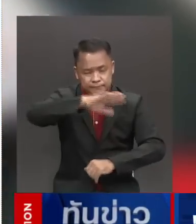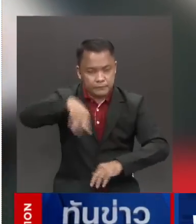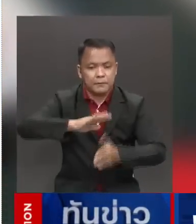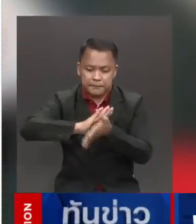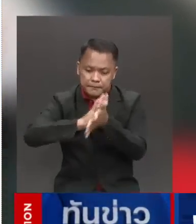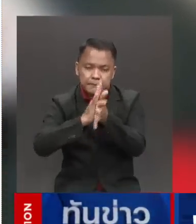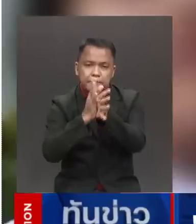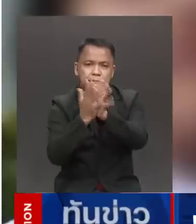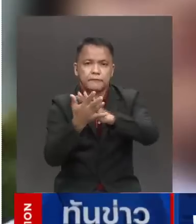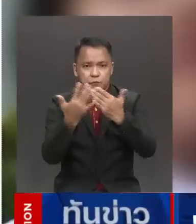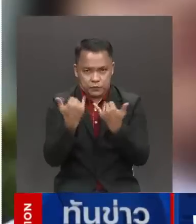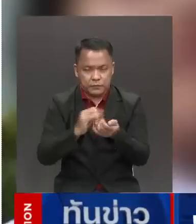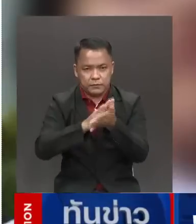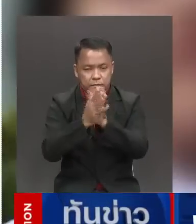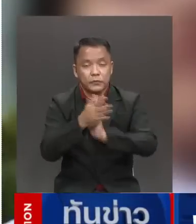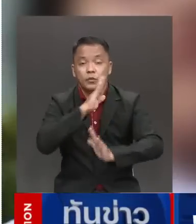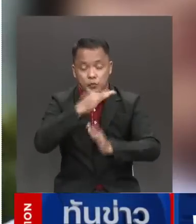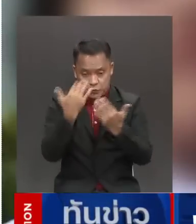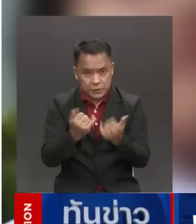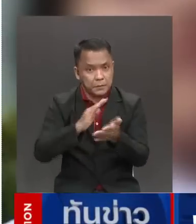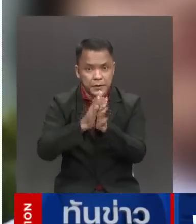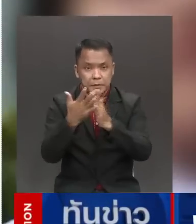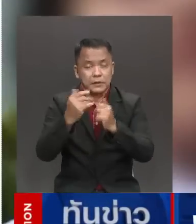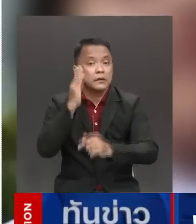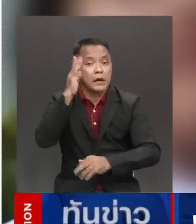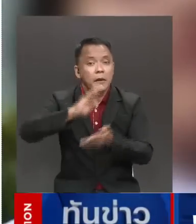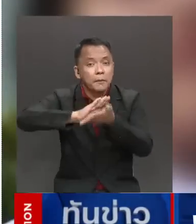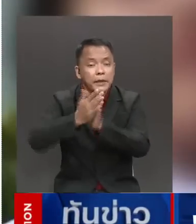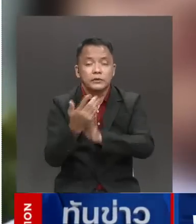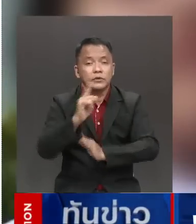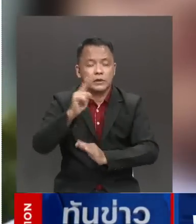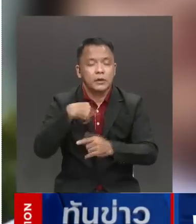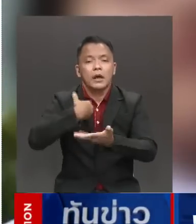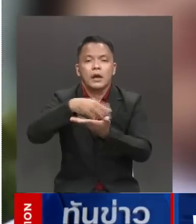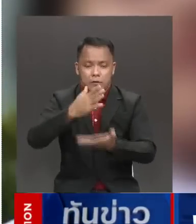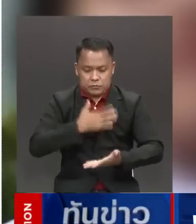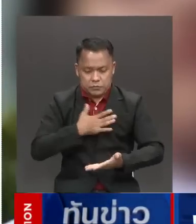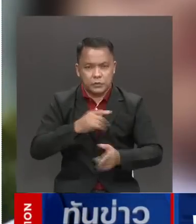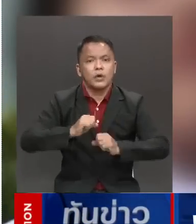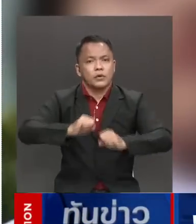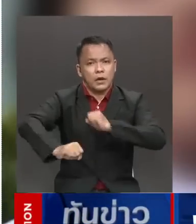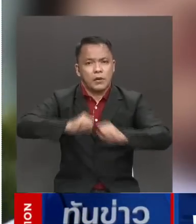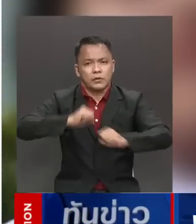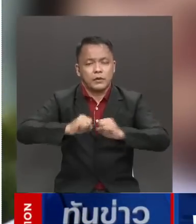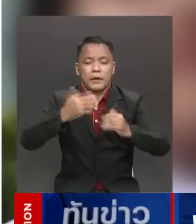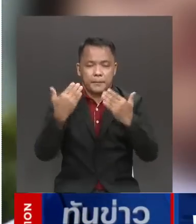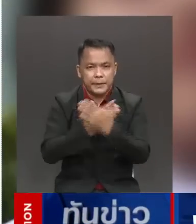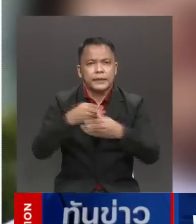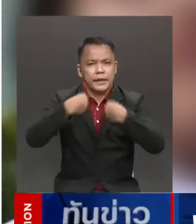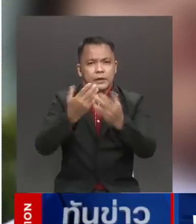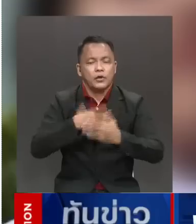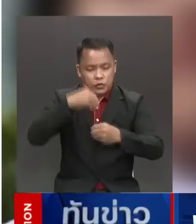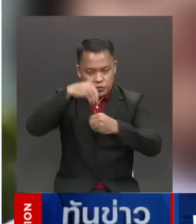ปลี่ยนตอนนี้ถ้าไม่ใช่ตอนนี้แล้วจะเป็นตอนไหนหนูพูดในฐานะที่ตัวเองเป็นเยาวชนเพราะเปลี่ยนเพื่อให้หนู